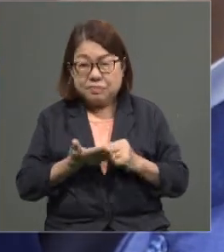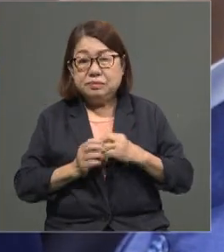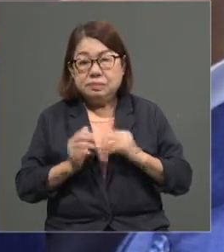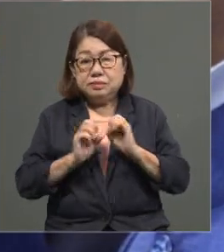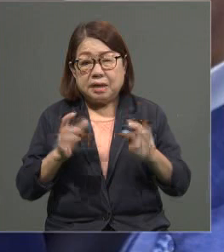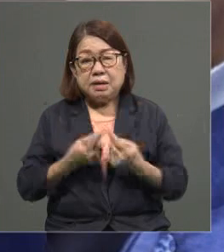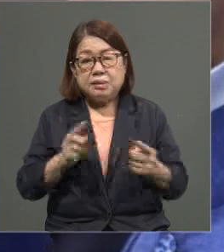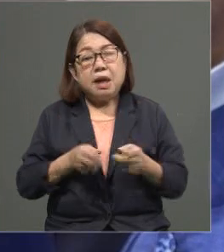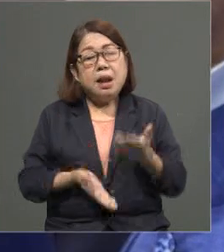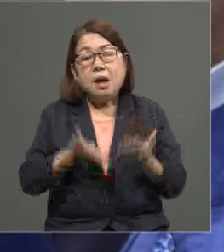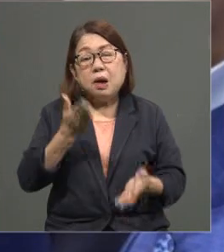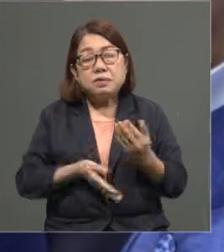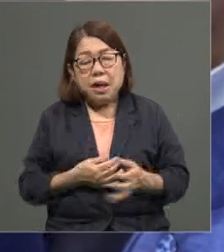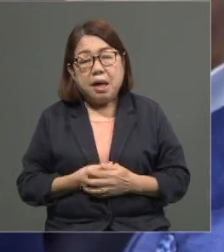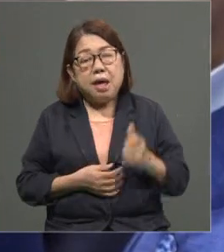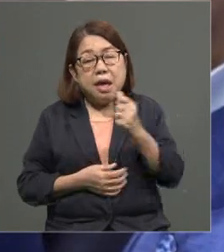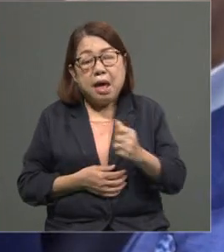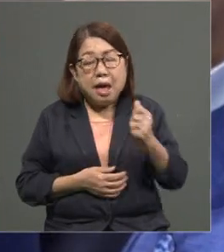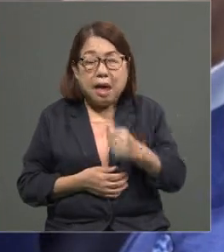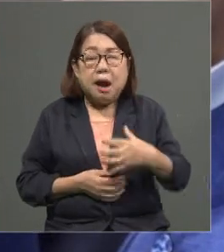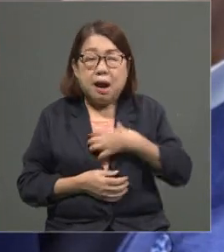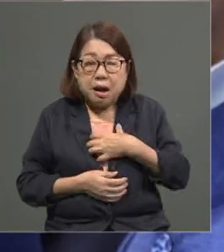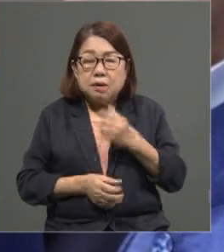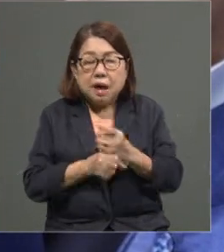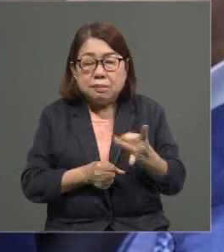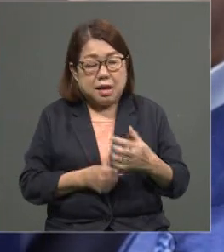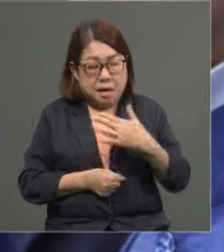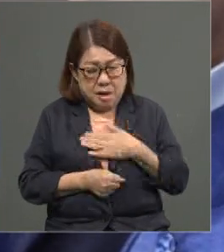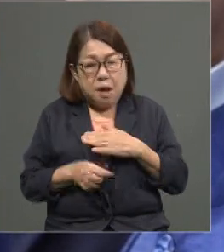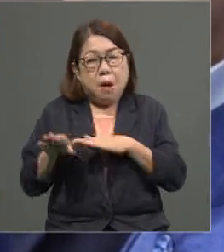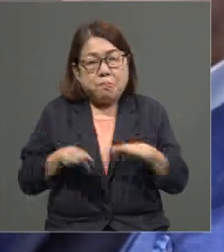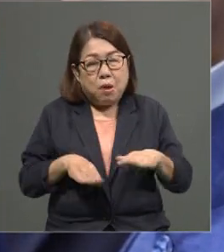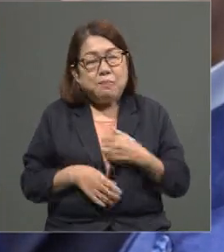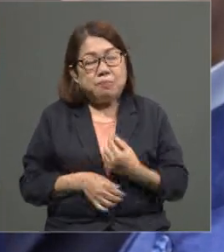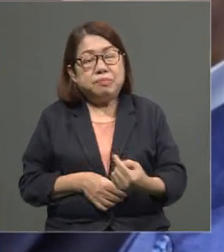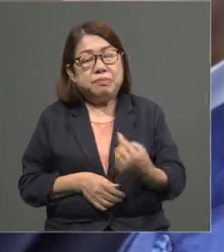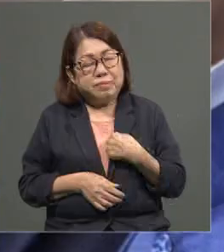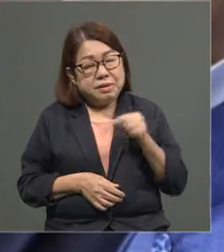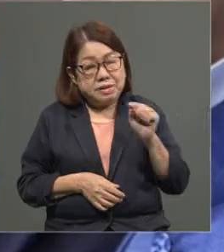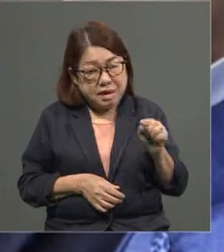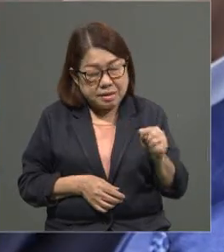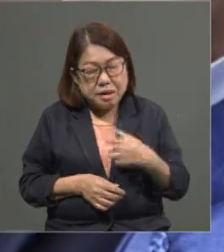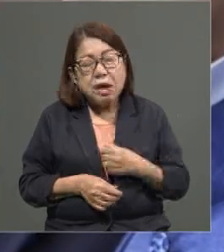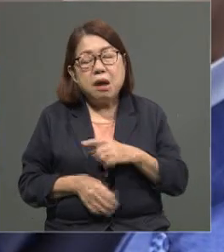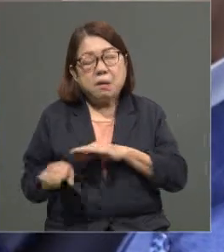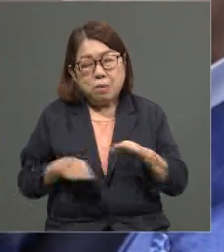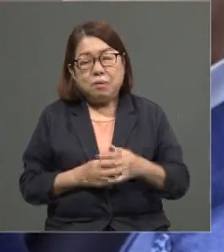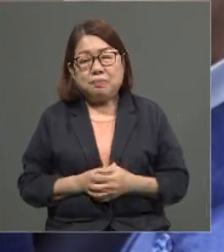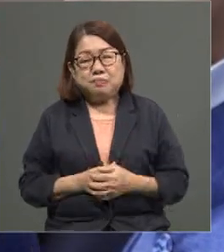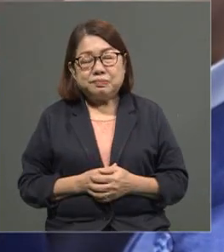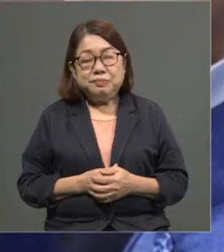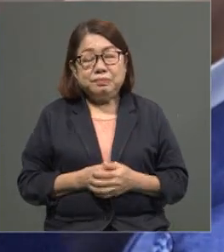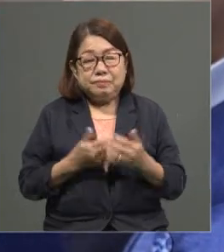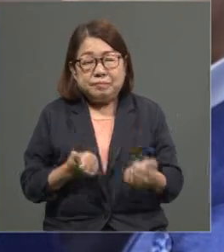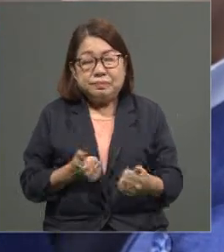แล้วแต่อาจะให้อ้อยทำยังไงอ้อยพร้อมจะทำทุกอย่างเด็ดสุดต